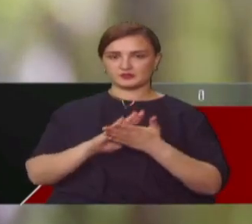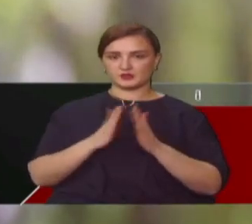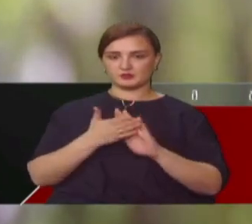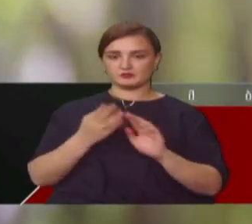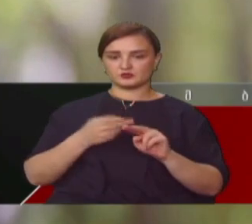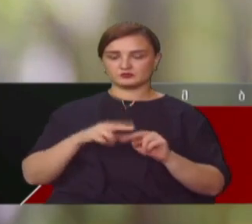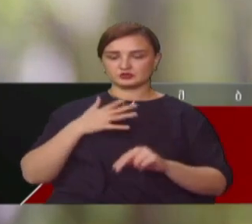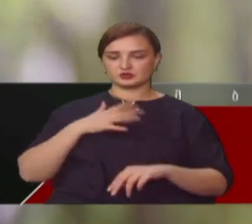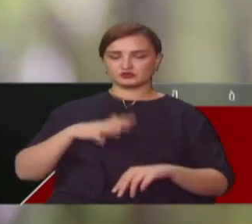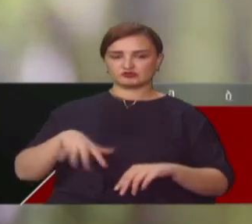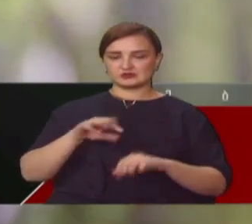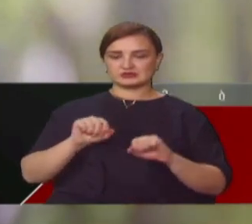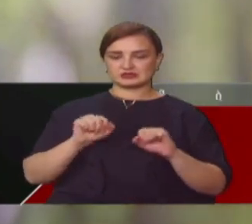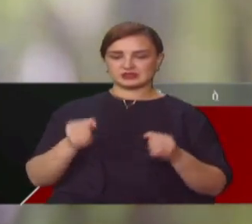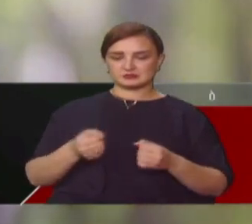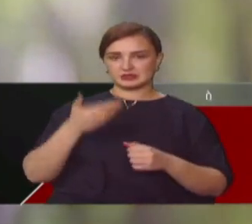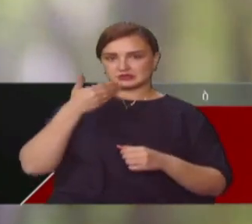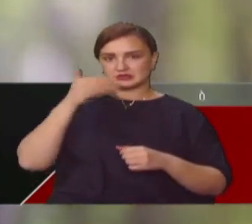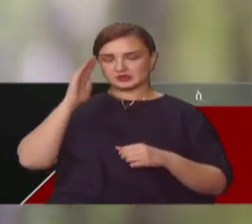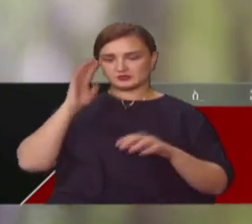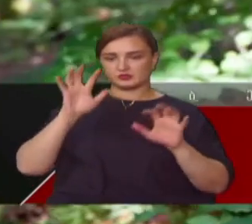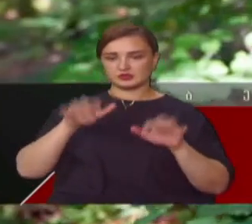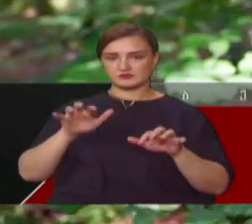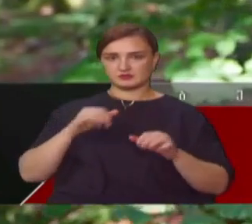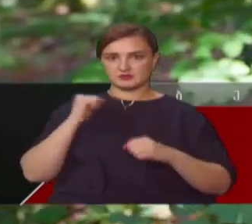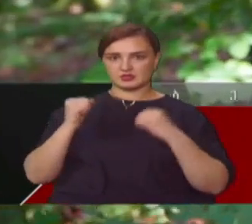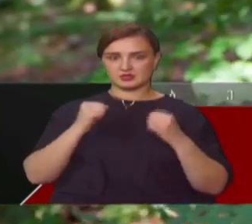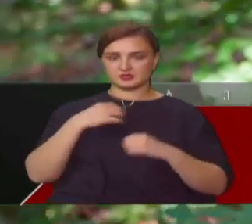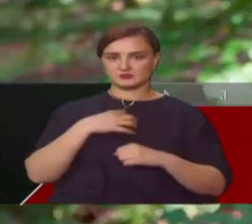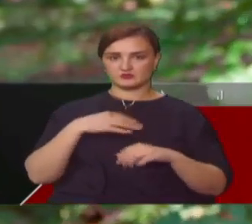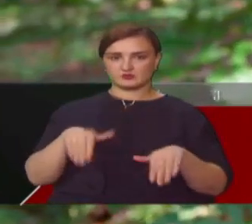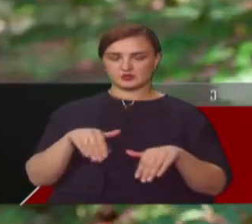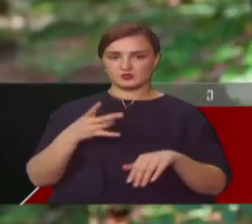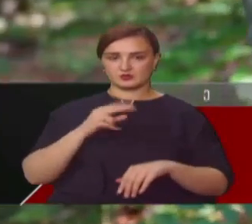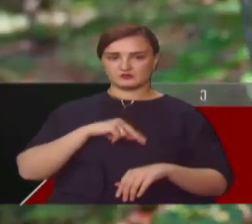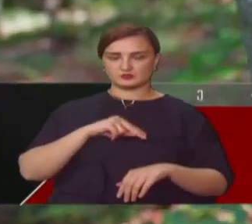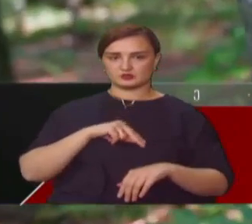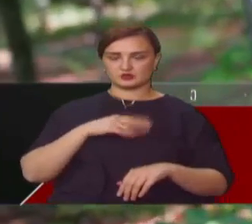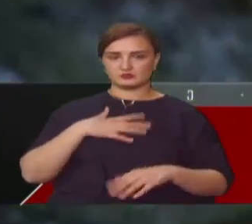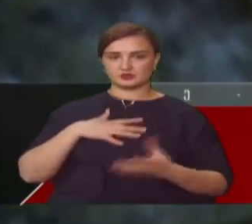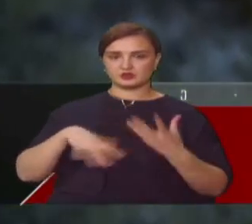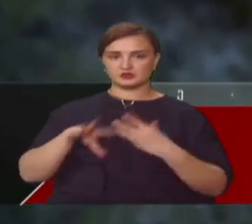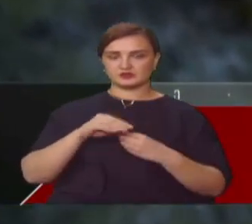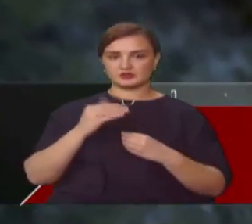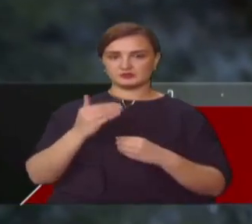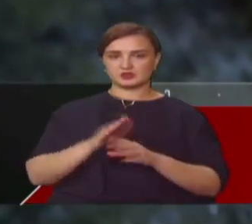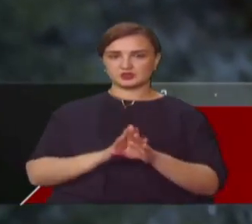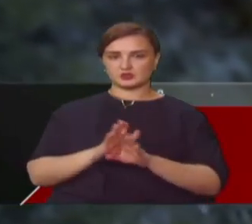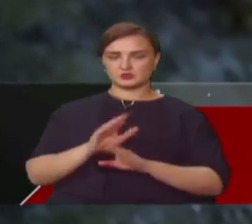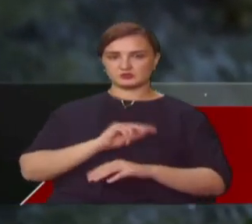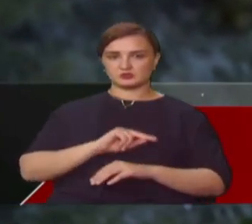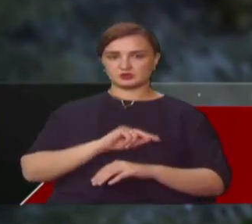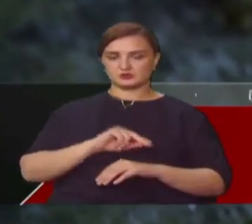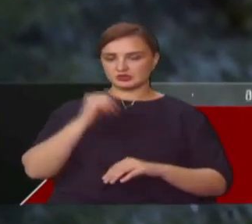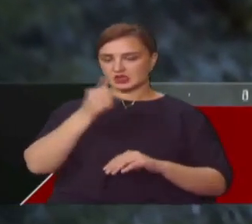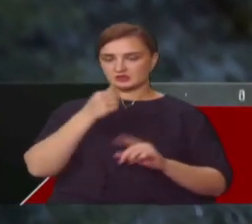ჩვენთვის ზამთარი, ზაფხული, წვიმა, ქარი მნიშვნელობა არ აქვს, უნდა ვიმუშაოთ. ჩვენს მიერ შესრულებული სამუშაო ათობით